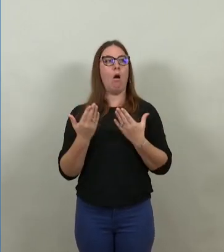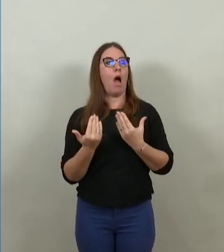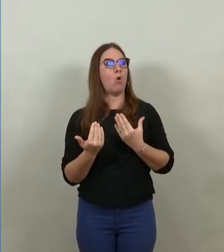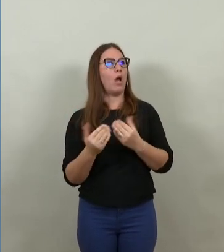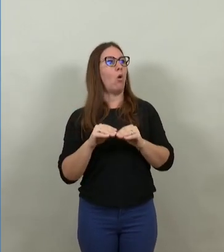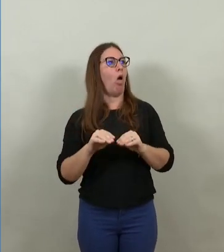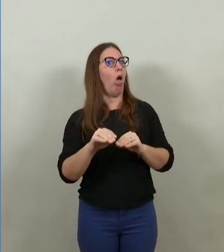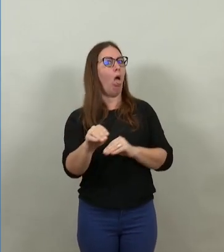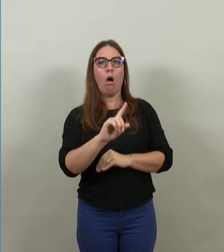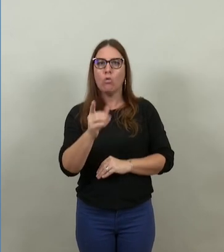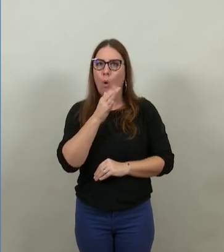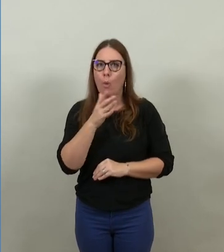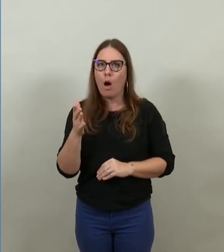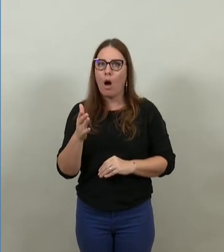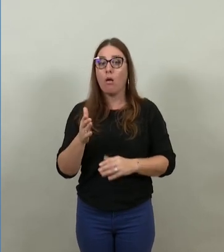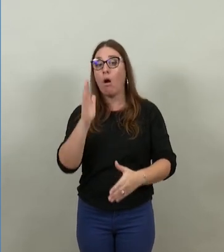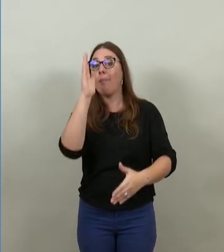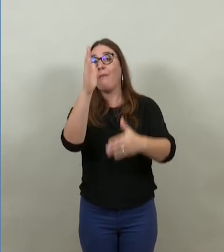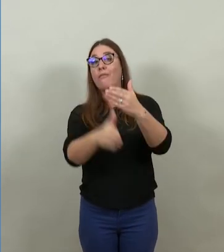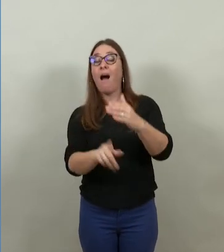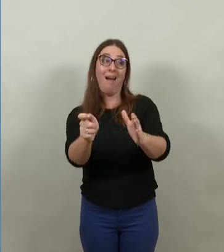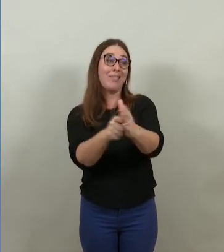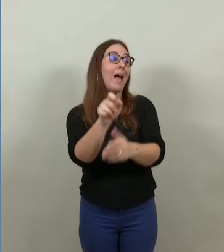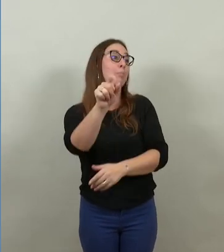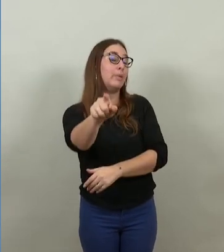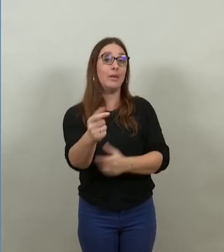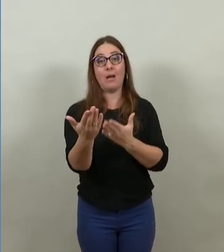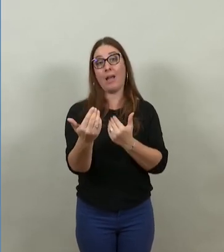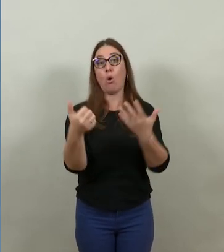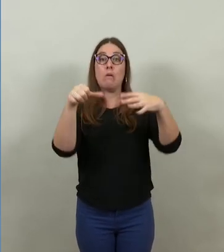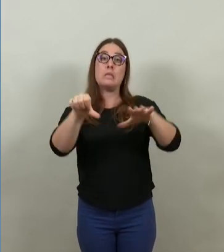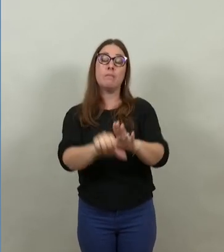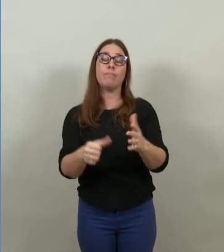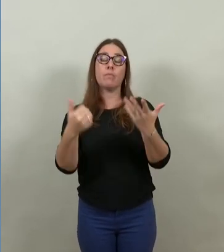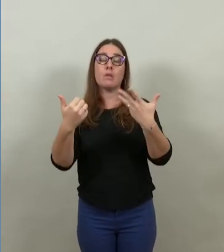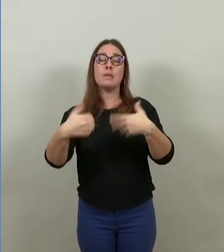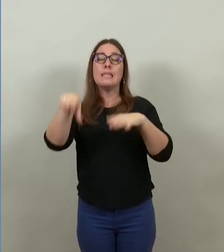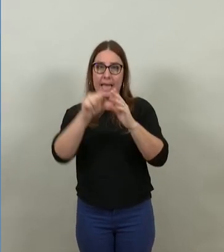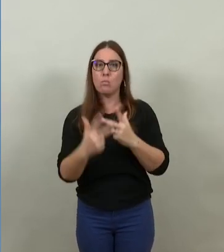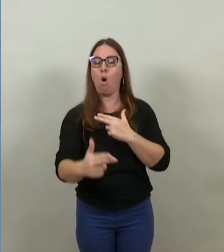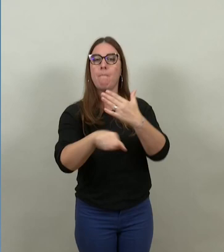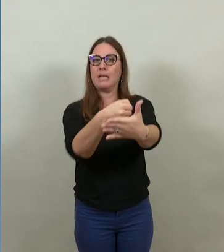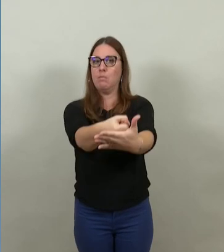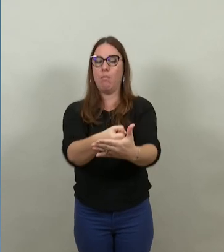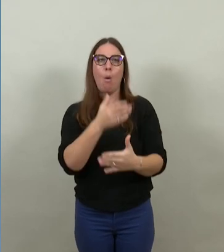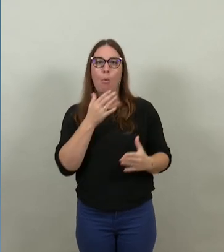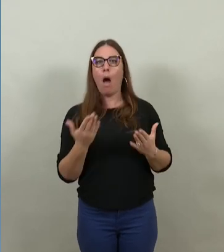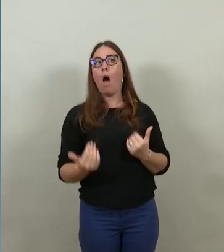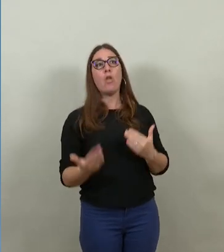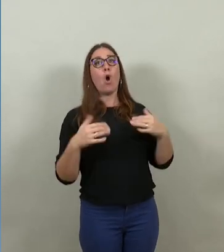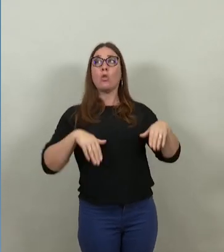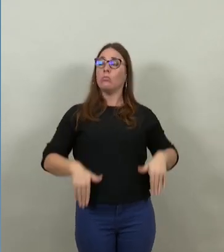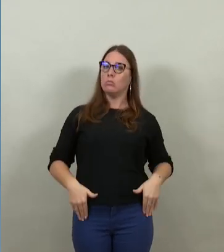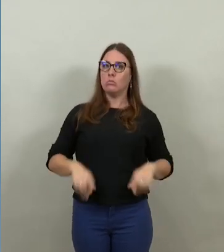fin programmée de bouclier tarifaire prévu dans 16 mois ou plus tard fin qui provoquera donc une